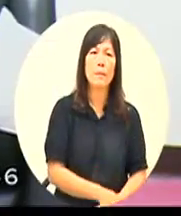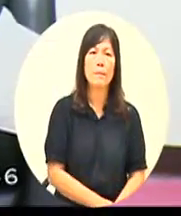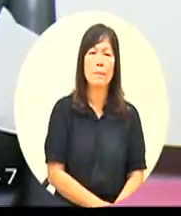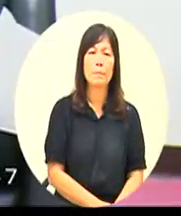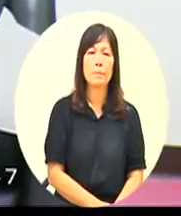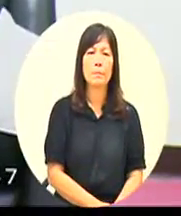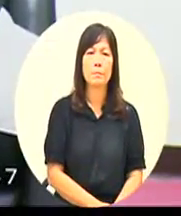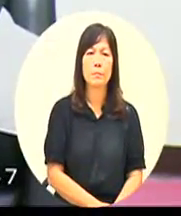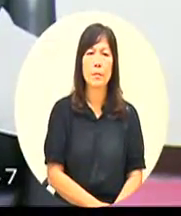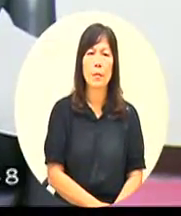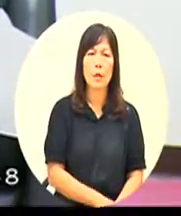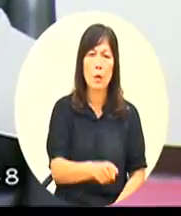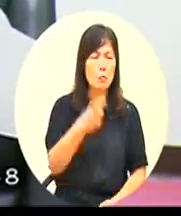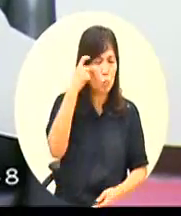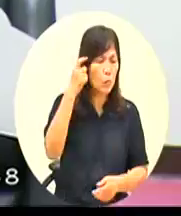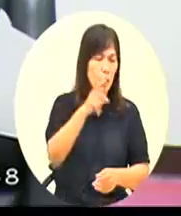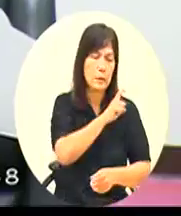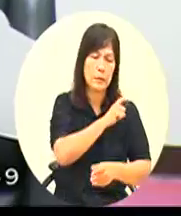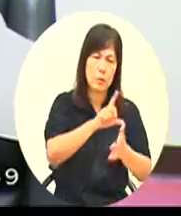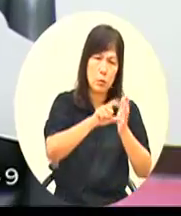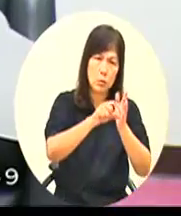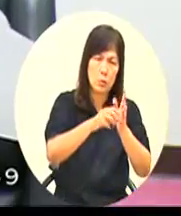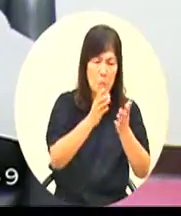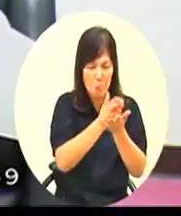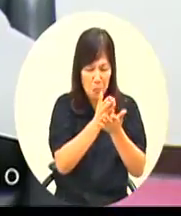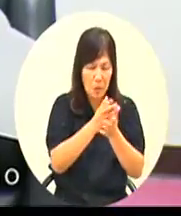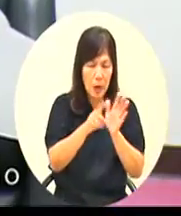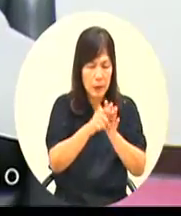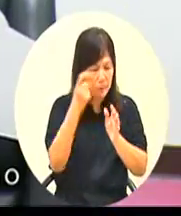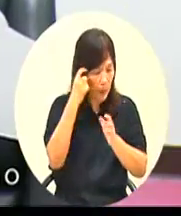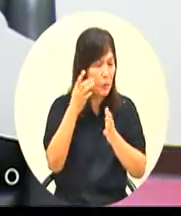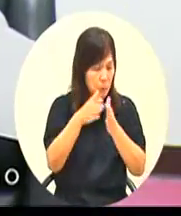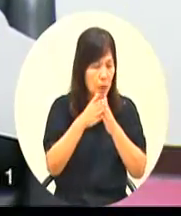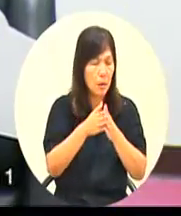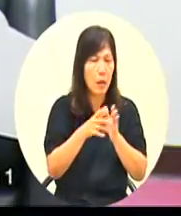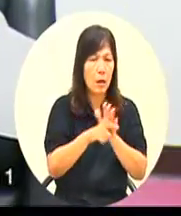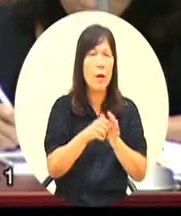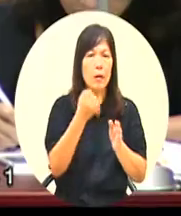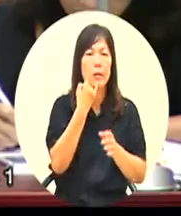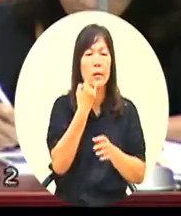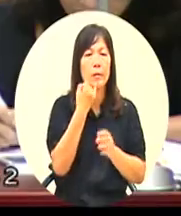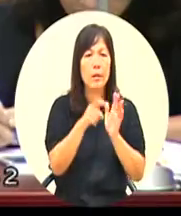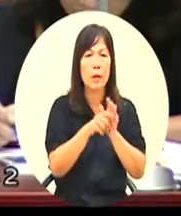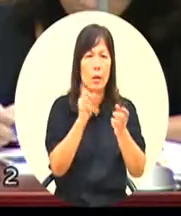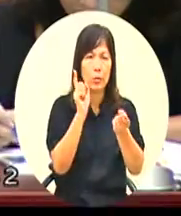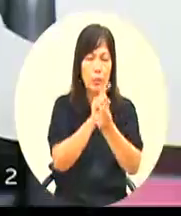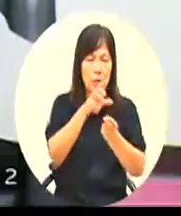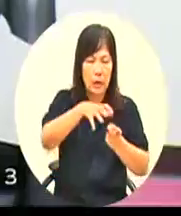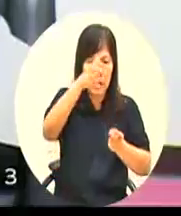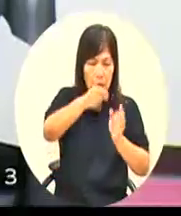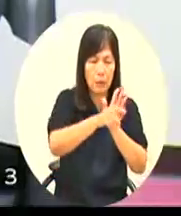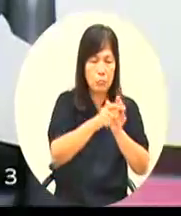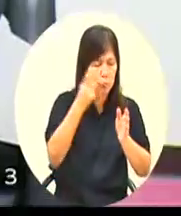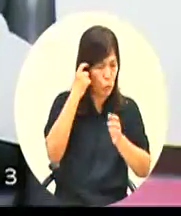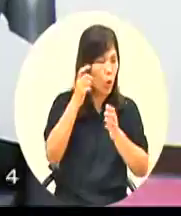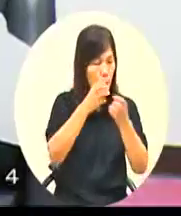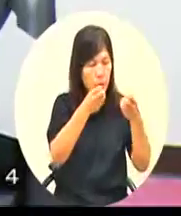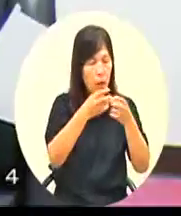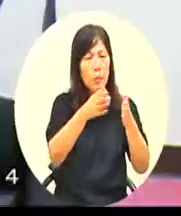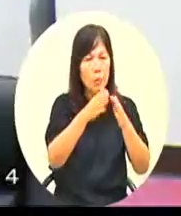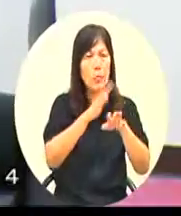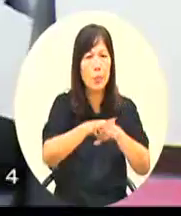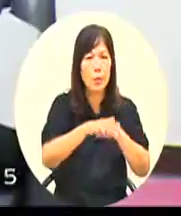业？好，那个你做一个时间的一个评估考量看看。 好，我要跟那个馆长 针对我们地方性的需要，因